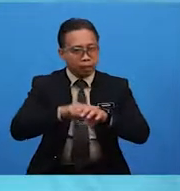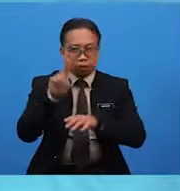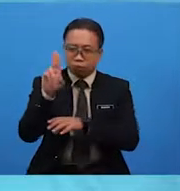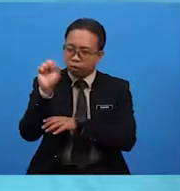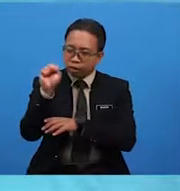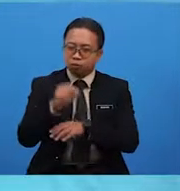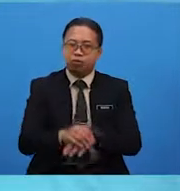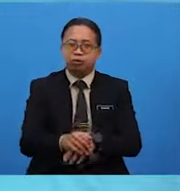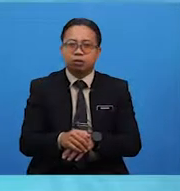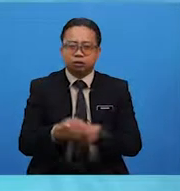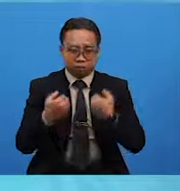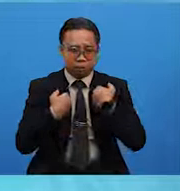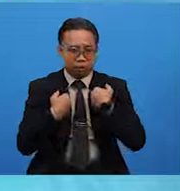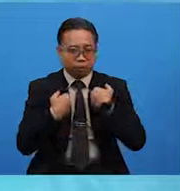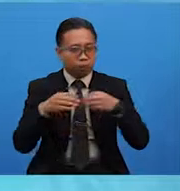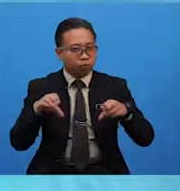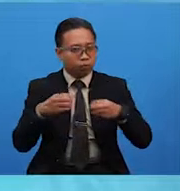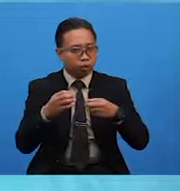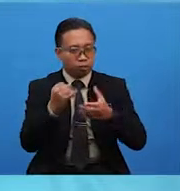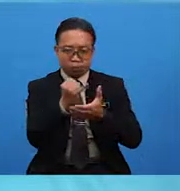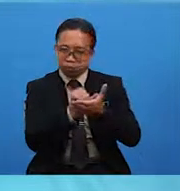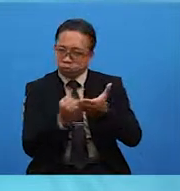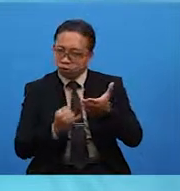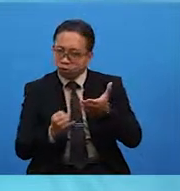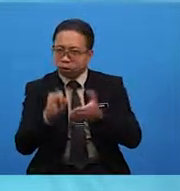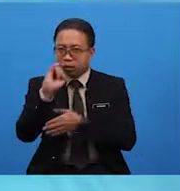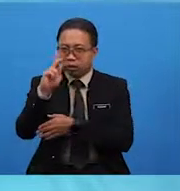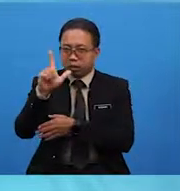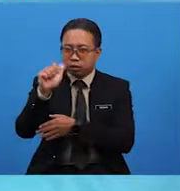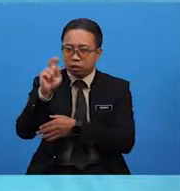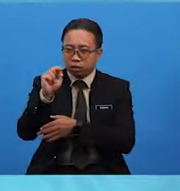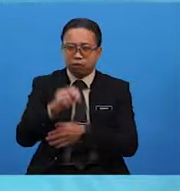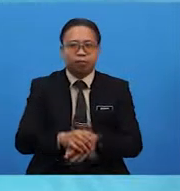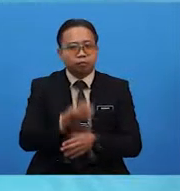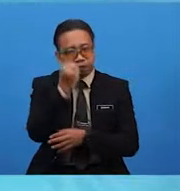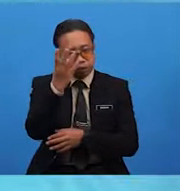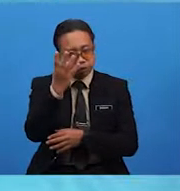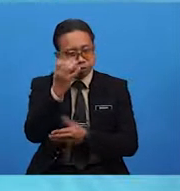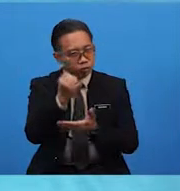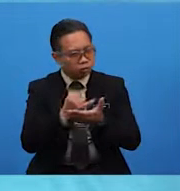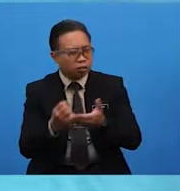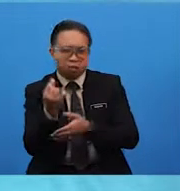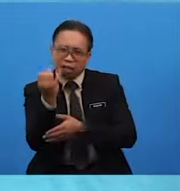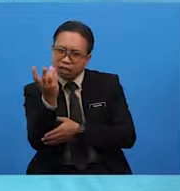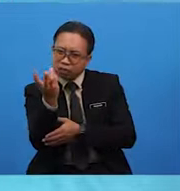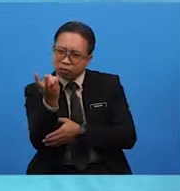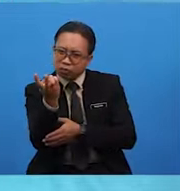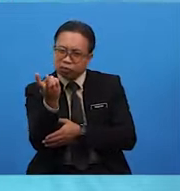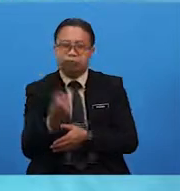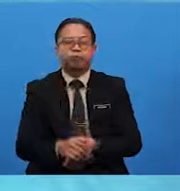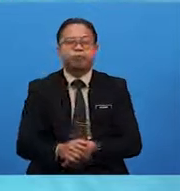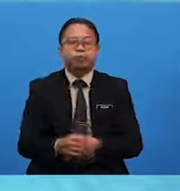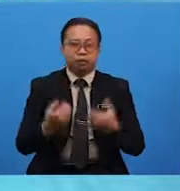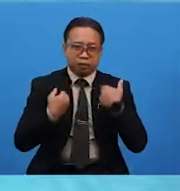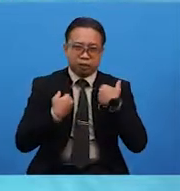dan beliau memulai karirnya sebagai pelukis iklan dan kemudian beralih kepada seni halus beliau menggunakan MS